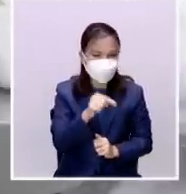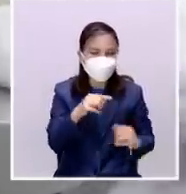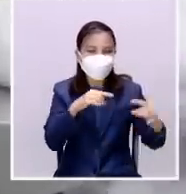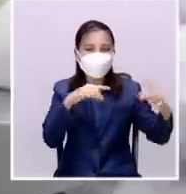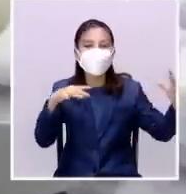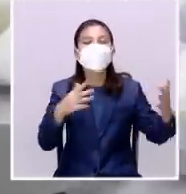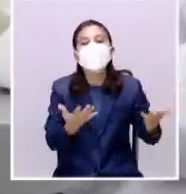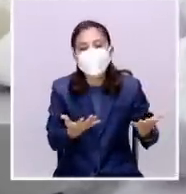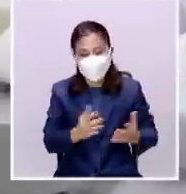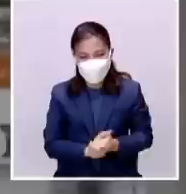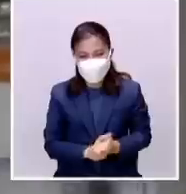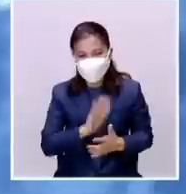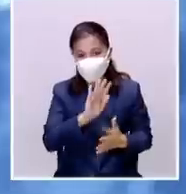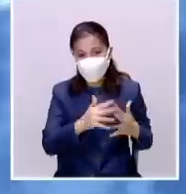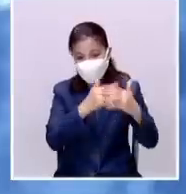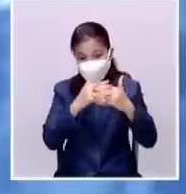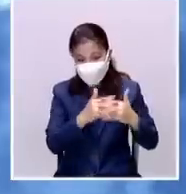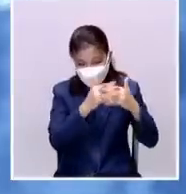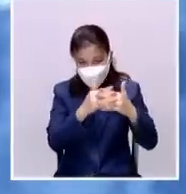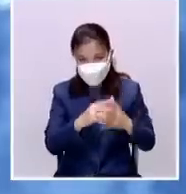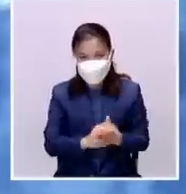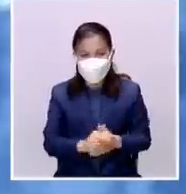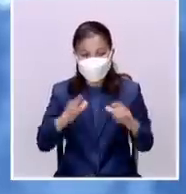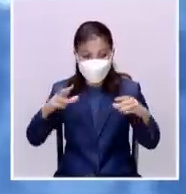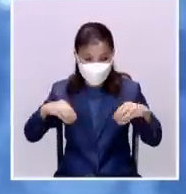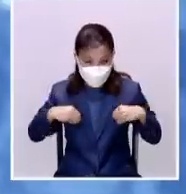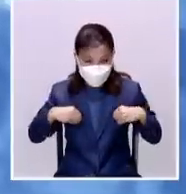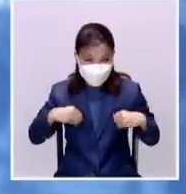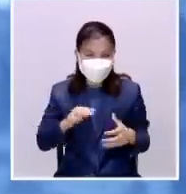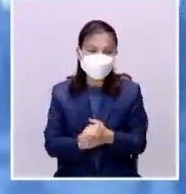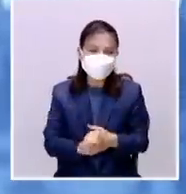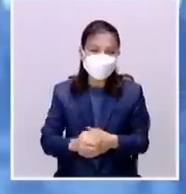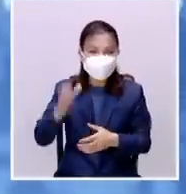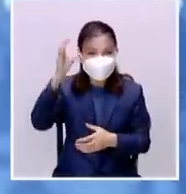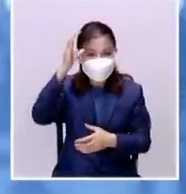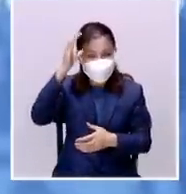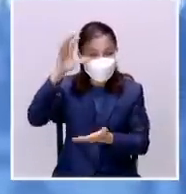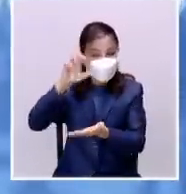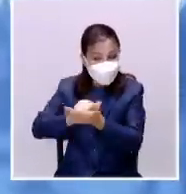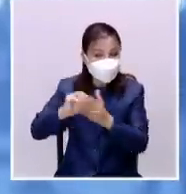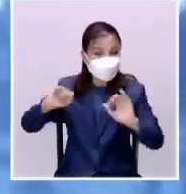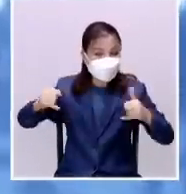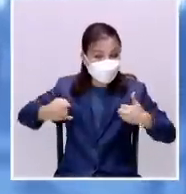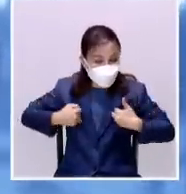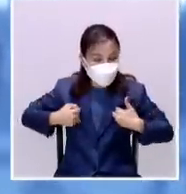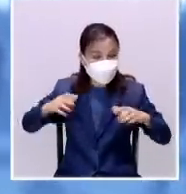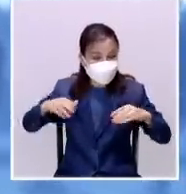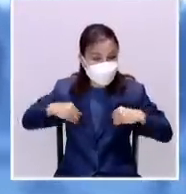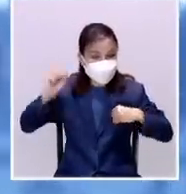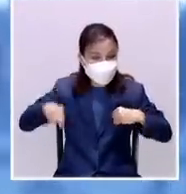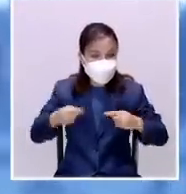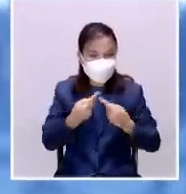แต่ทั้งนี้ทั้งนั้นแม้ว่าสหรัฐบอกนะคะว่าเห็นด้วยกับการที่จะยกเว้นสิทธิบัตรวัคซีนขั้นตอนต่อไปมันไม่ง่ายนะคะเ